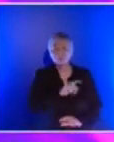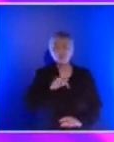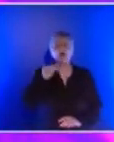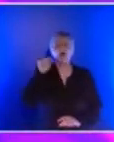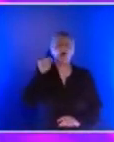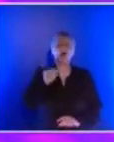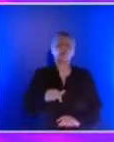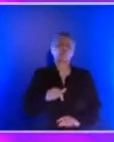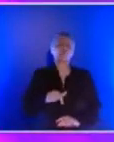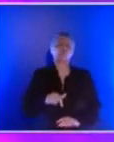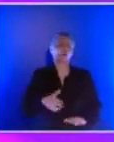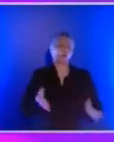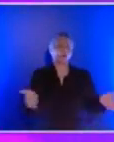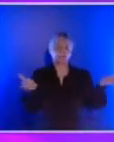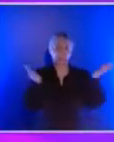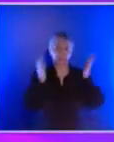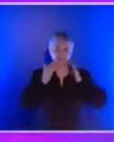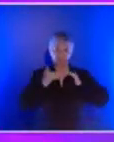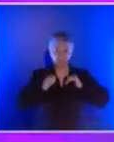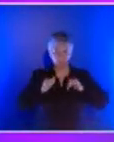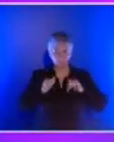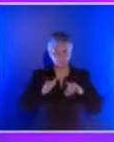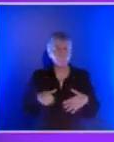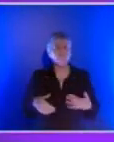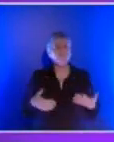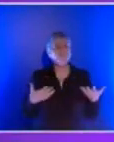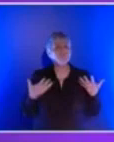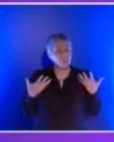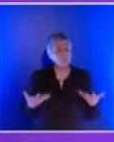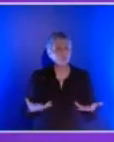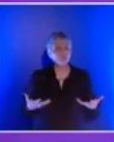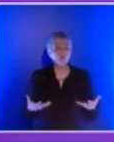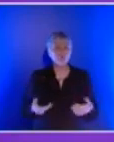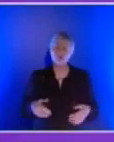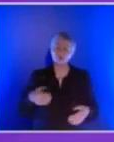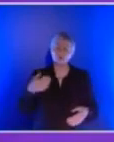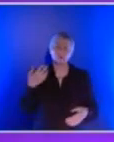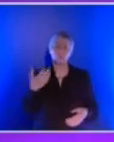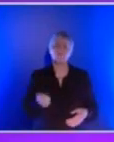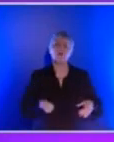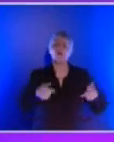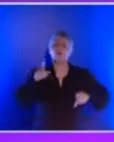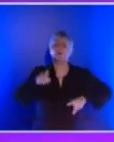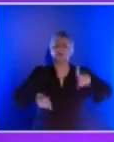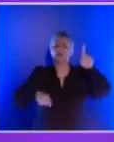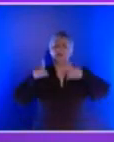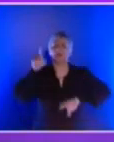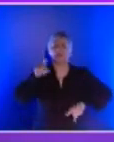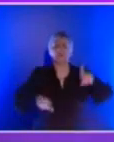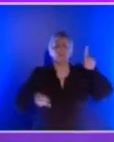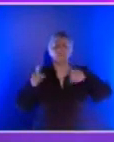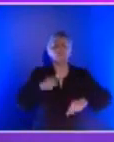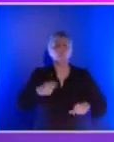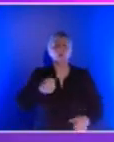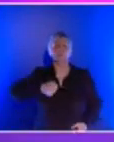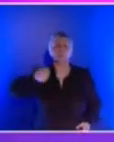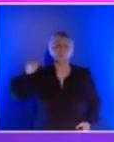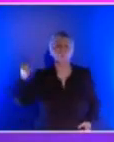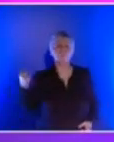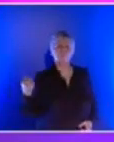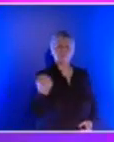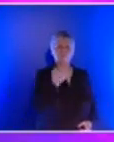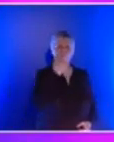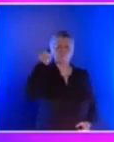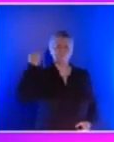Αυτό δημιουργεί την εντύπωση, διότι υπάρχουν και αρνητές της κλιματικής κρίσης, είναι οι ακροδεξοί πρόεδροι,